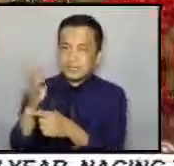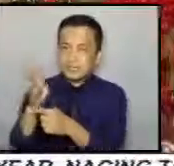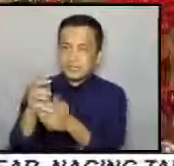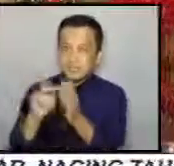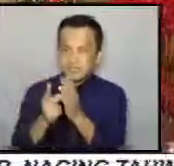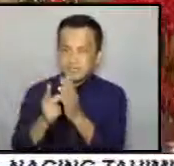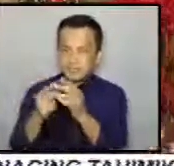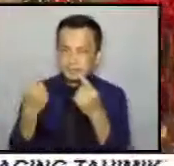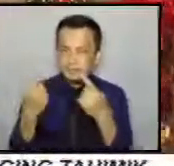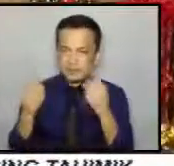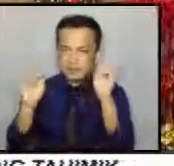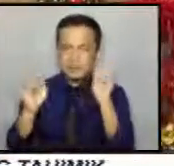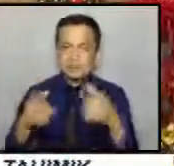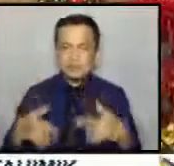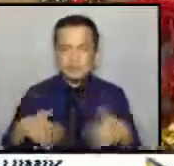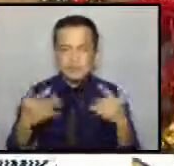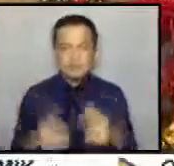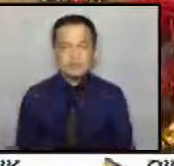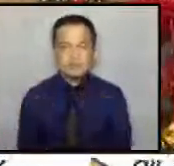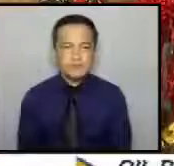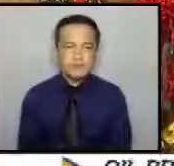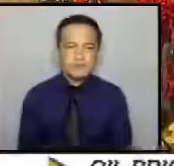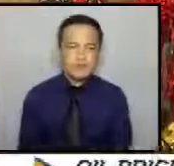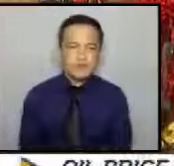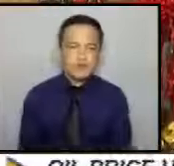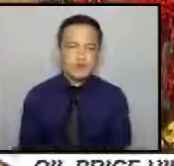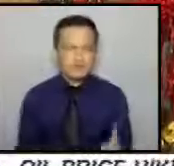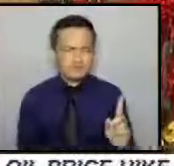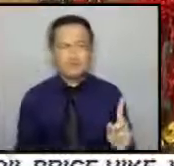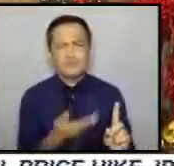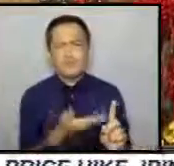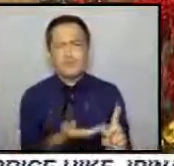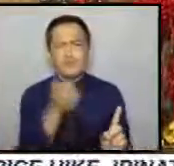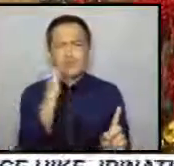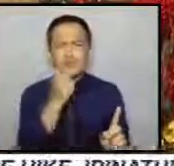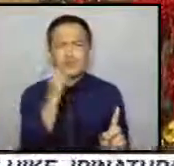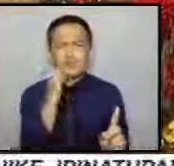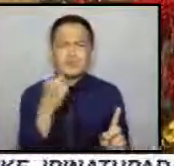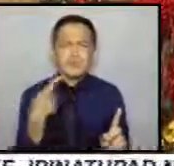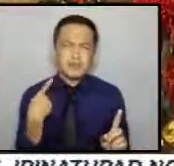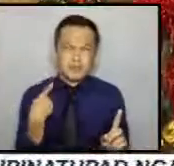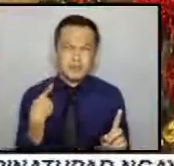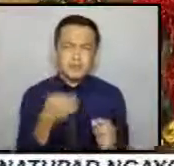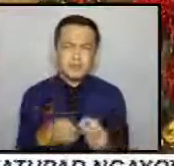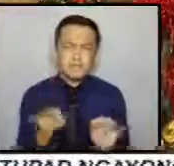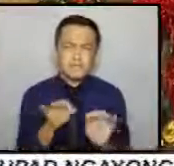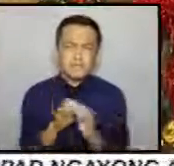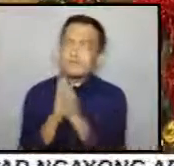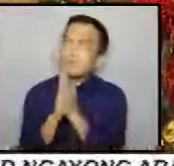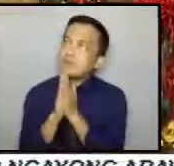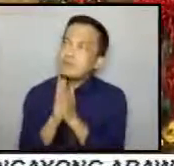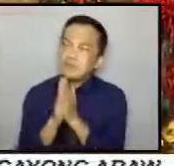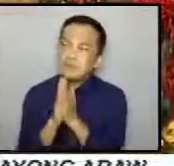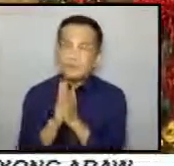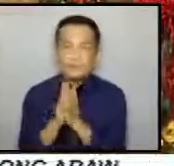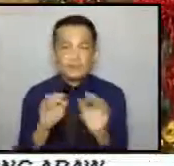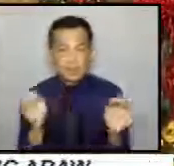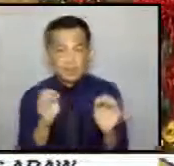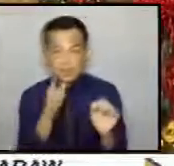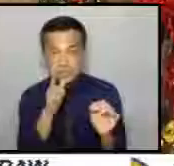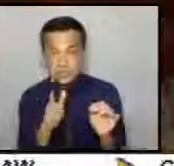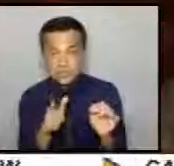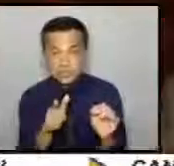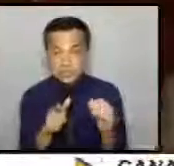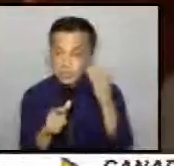buhay. Lagi naman po meron eh. Basta marunong ka lang po magdasal, ganun. Kahit wala po tayong lucky, basta marunong lang po tayo tumawag